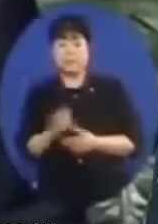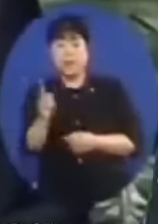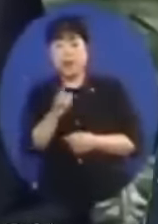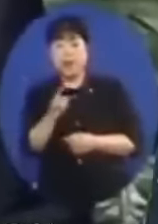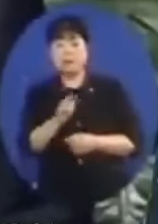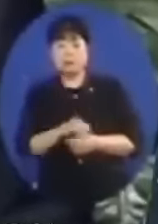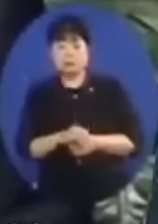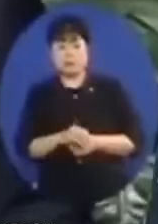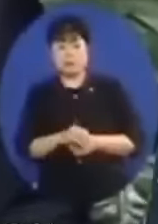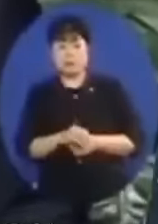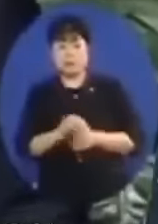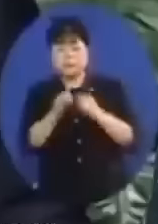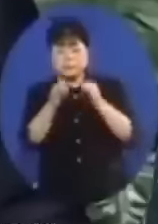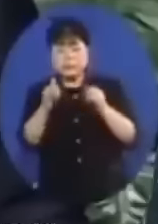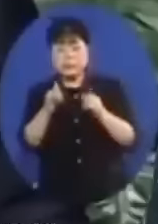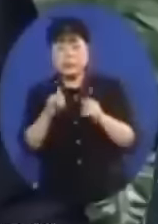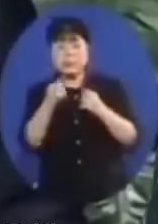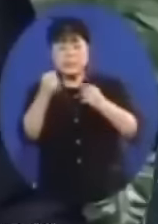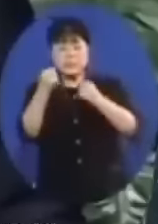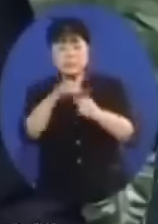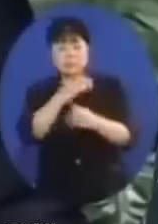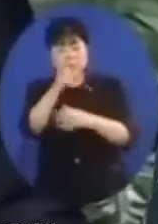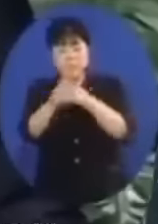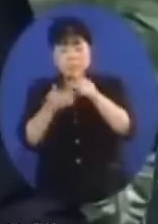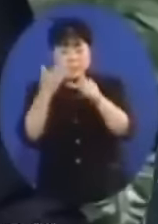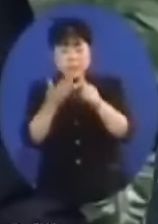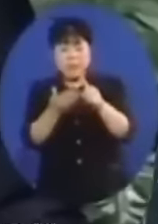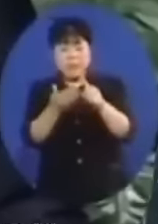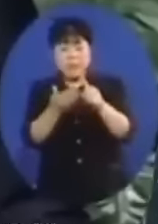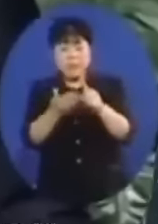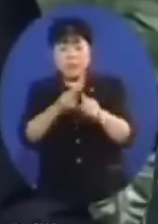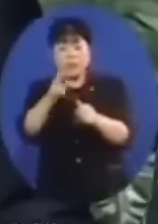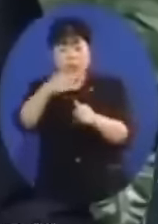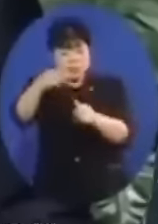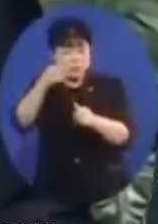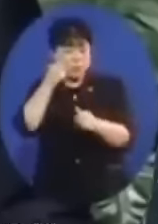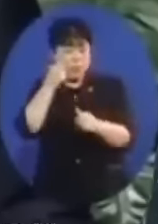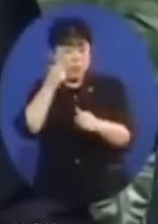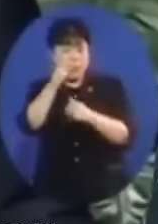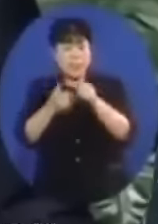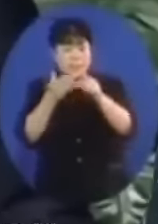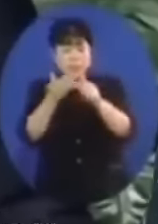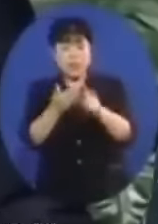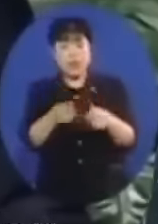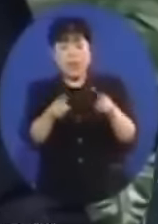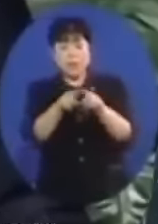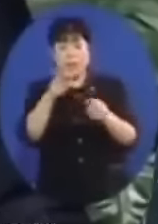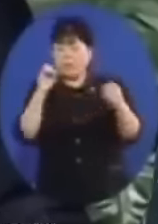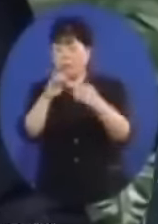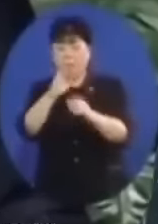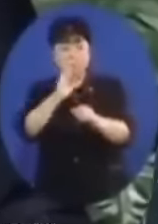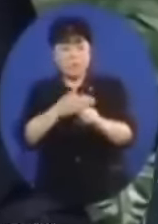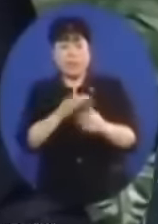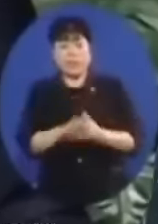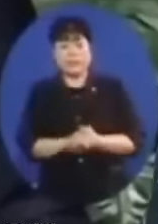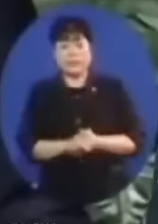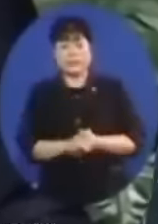아무리 해도 인간의 힘과 능으로 하나님께 되돌아갈 수 없고 하나님과 대화할 수가